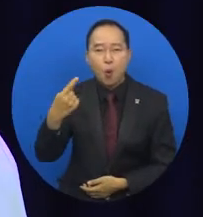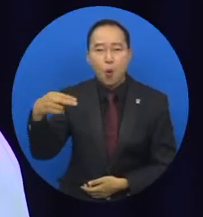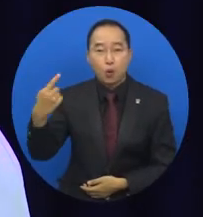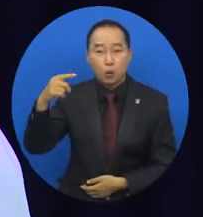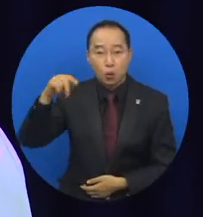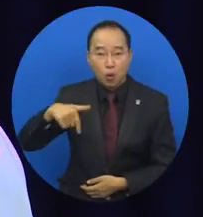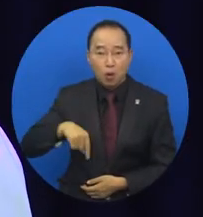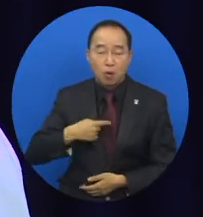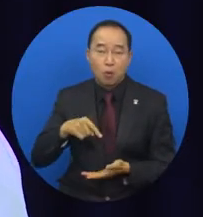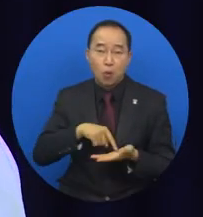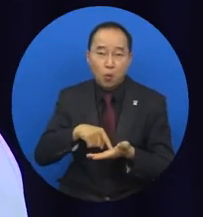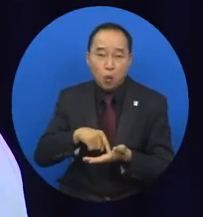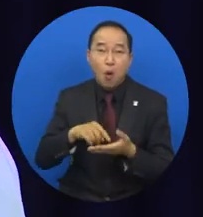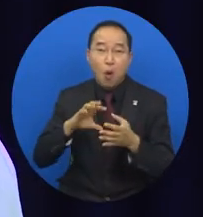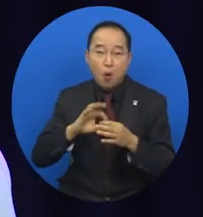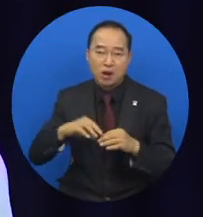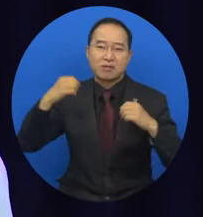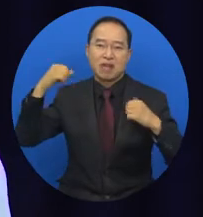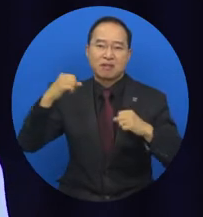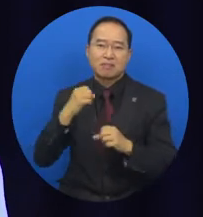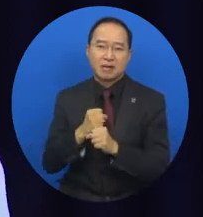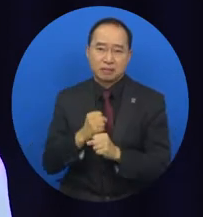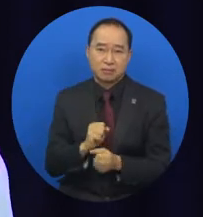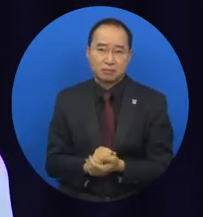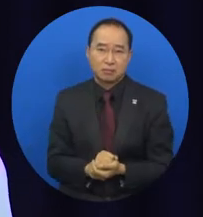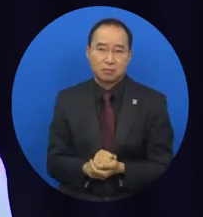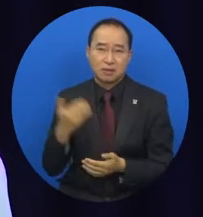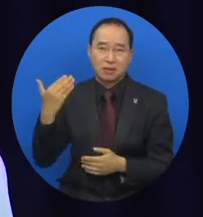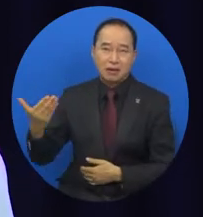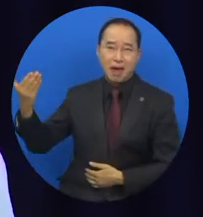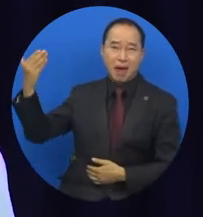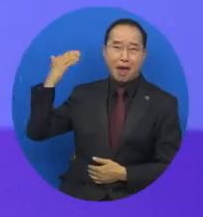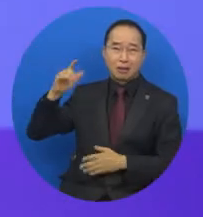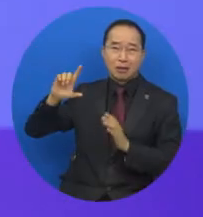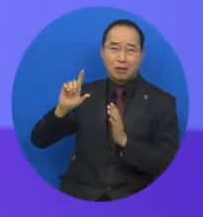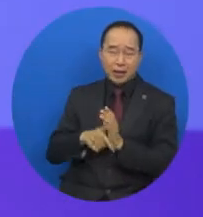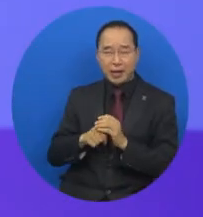계속 연작으로 만들어 나가기 시작했습니다.